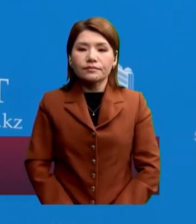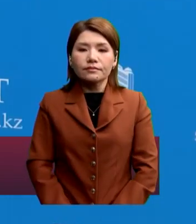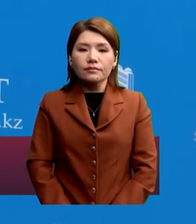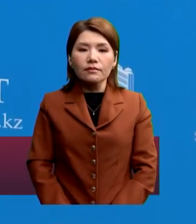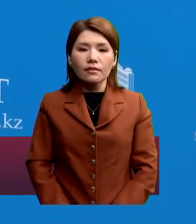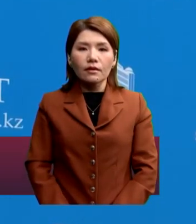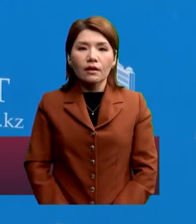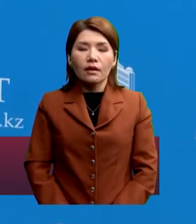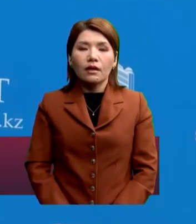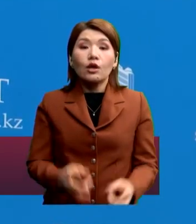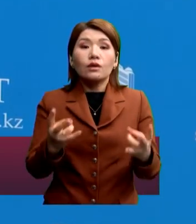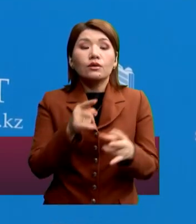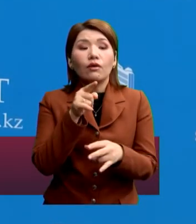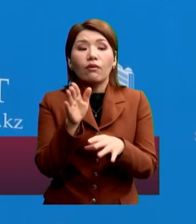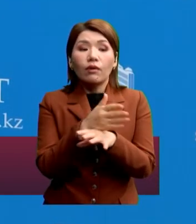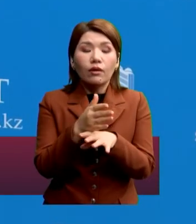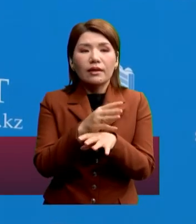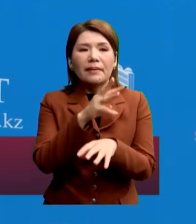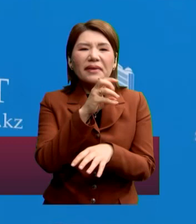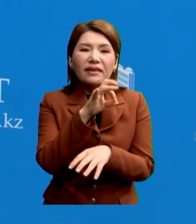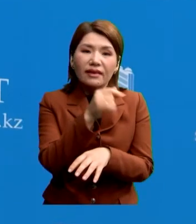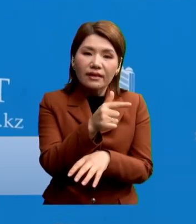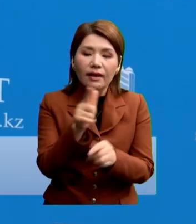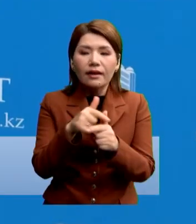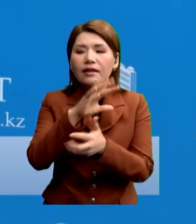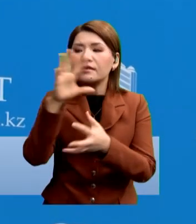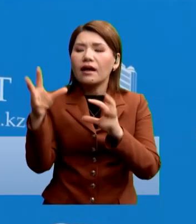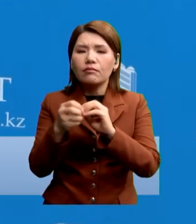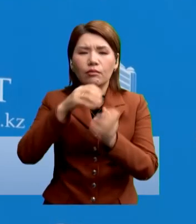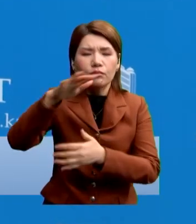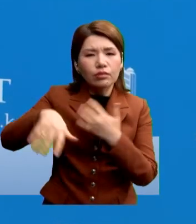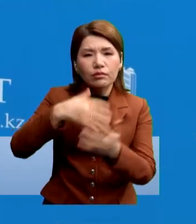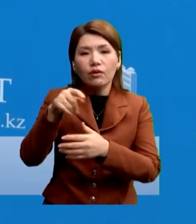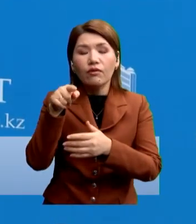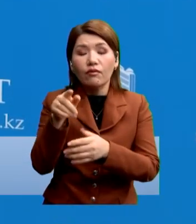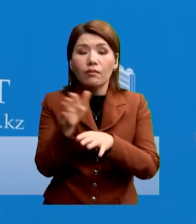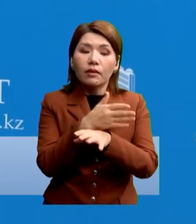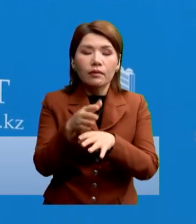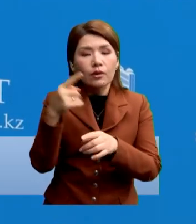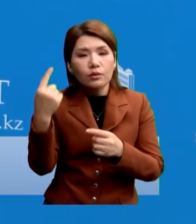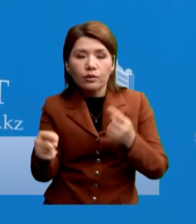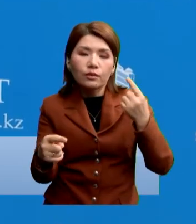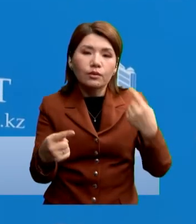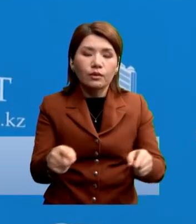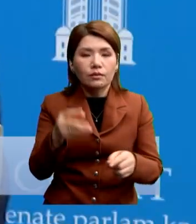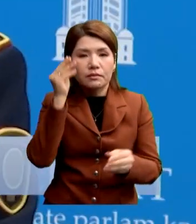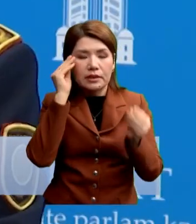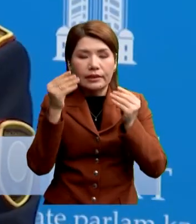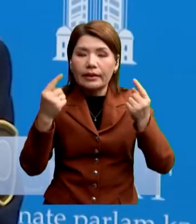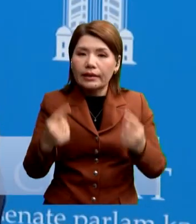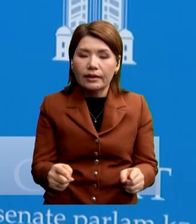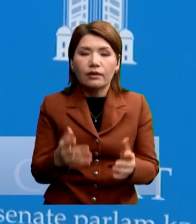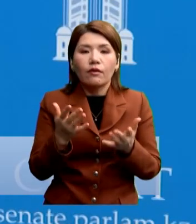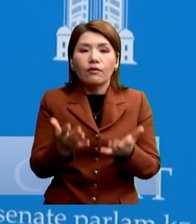Оны ажырата білу керек. Митингпен жалпы осындай тәртіпсіздікті. Бұл екі әртүрлі ұғым.